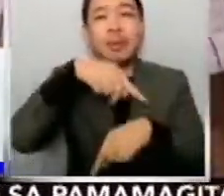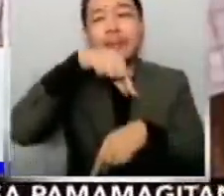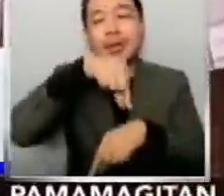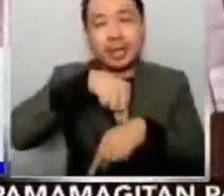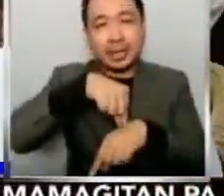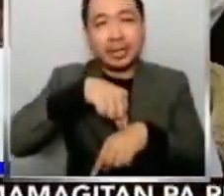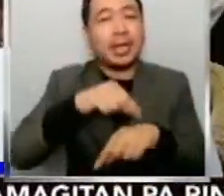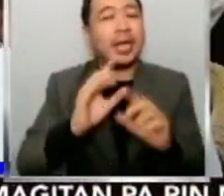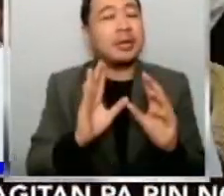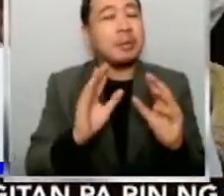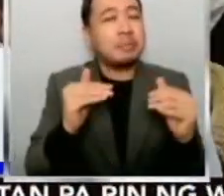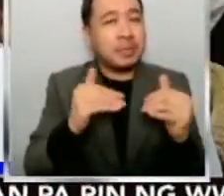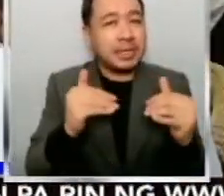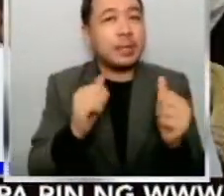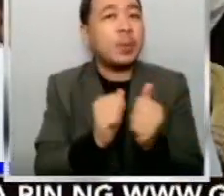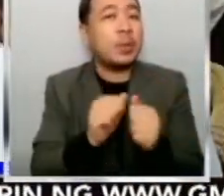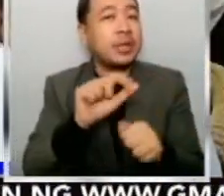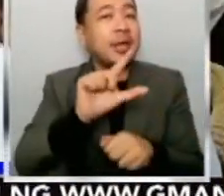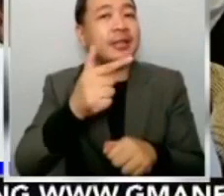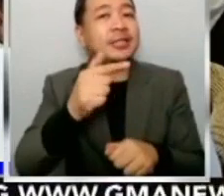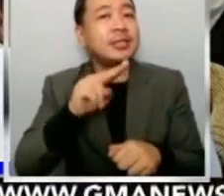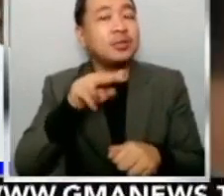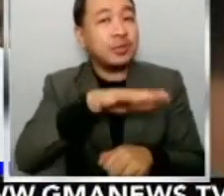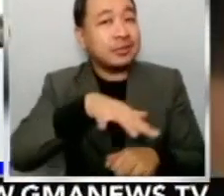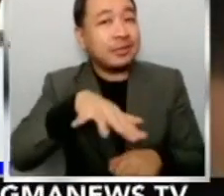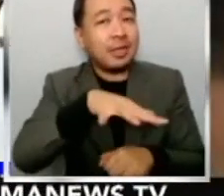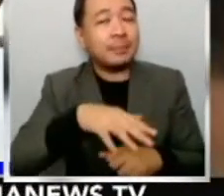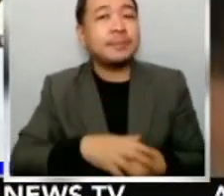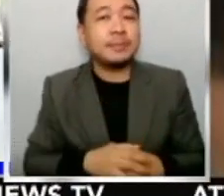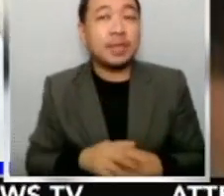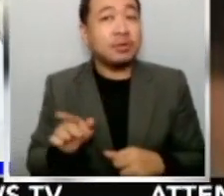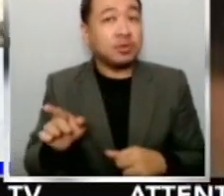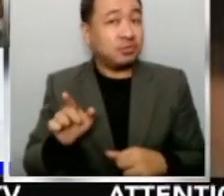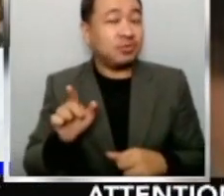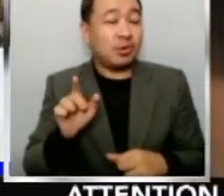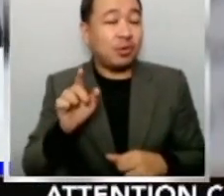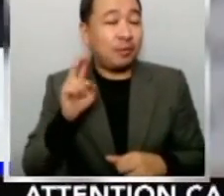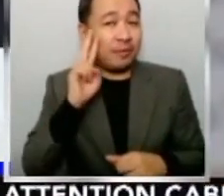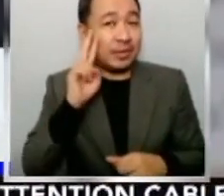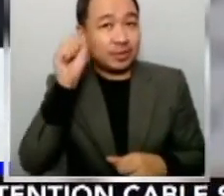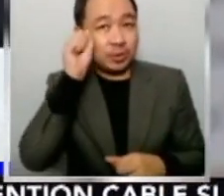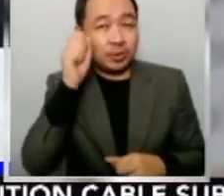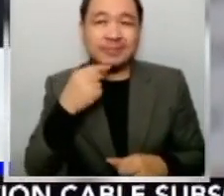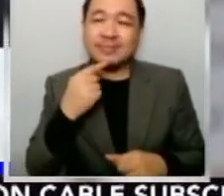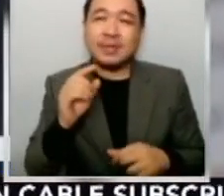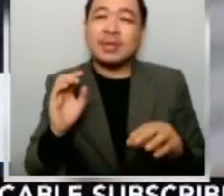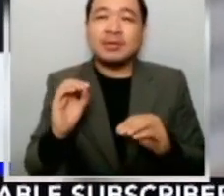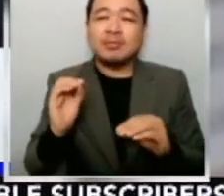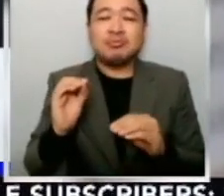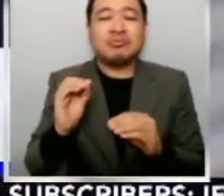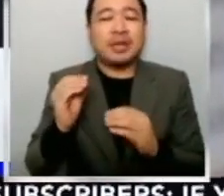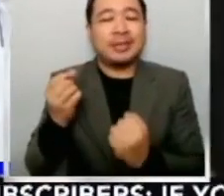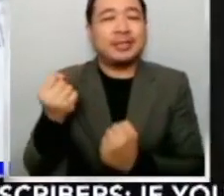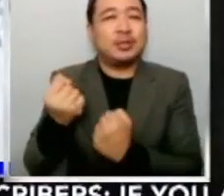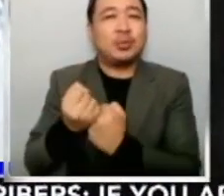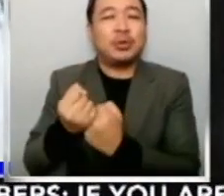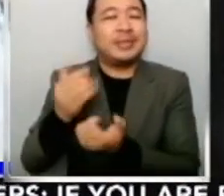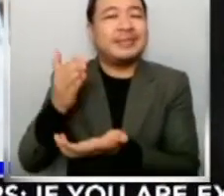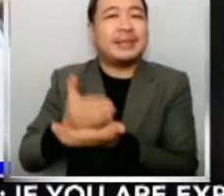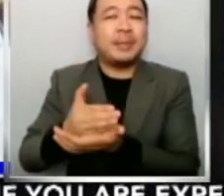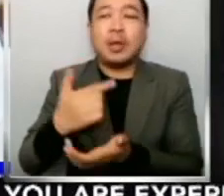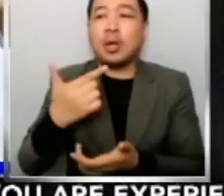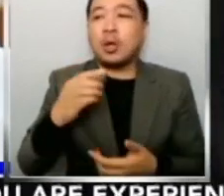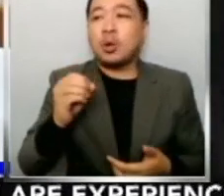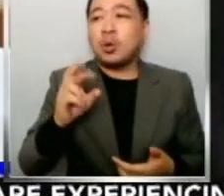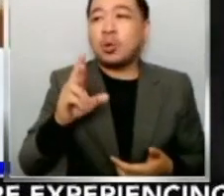lokal na opisyal. Dito sinabi ni Soto, hindi na muna ine-endorso ng kanilang tiket sina Senador Richard Gordon at dating